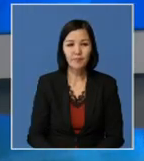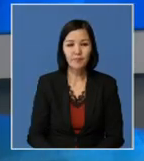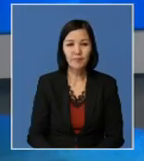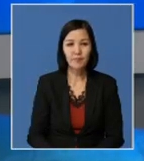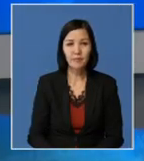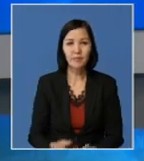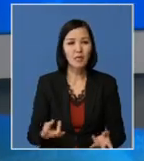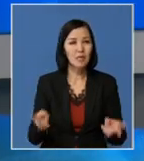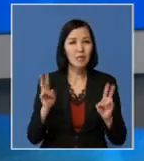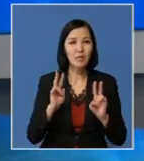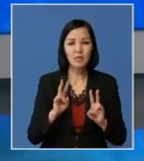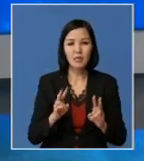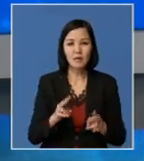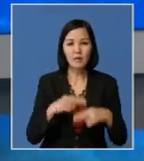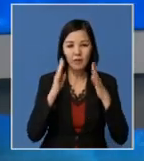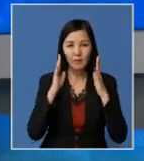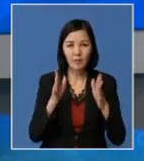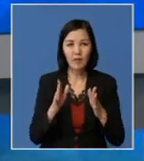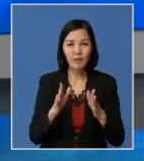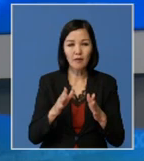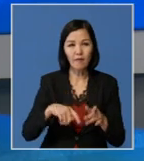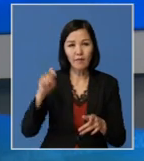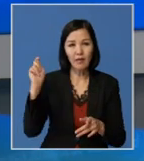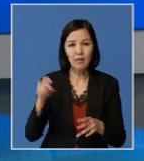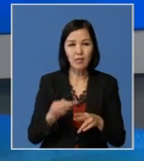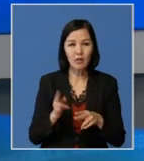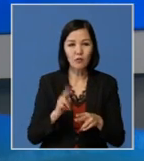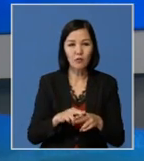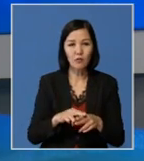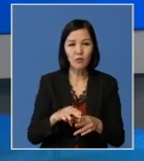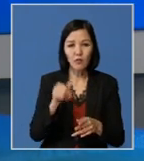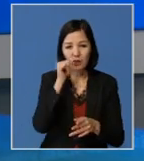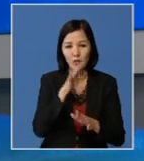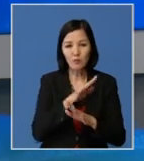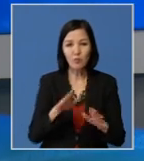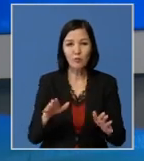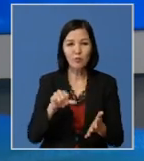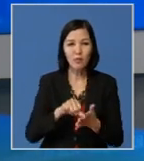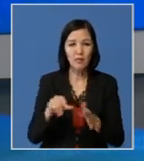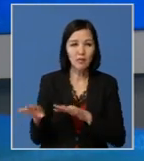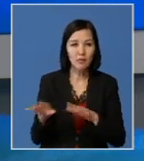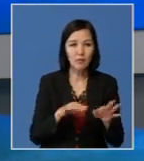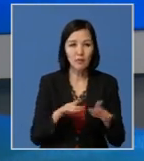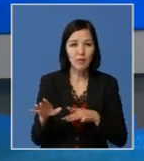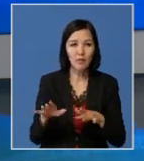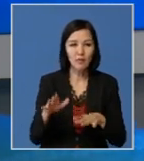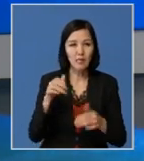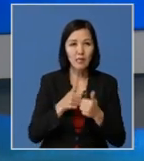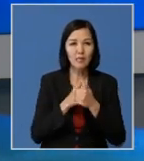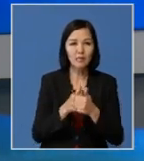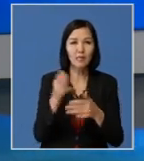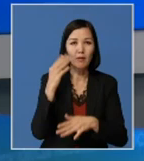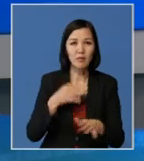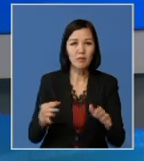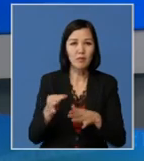Не остались без внимания ветераны войны, которые не смогут принять участие в праздничных мероприятиях. Заместители акима Алматинской области